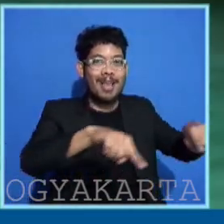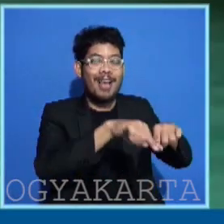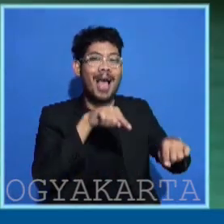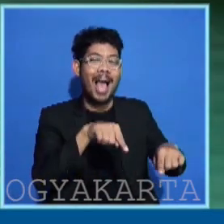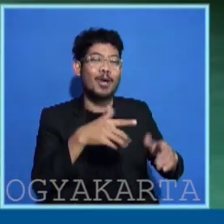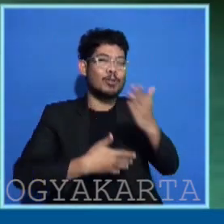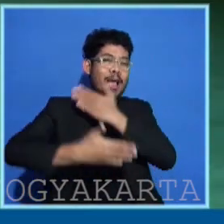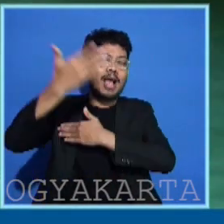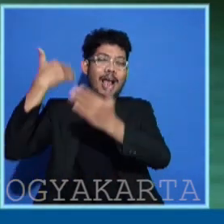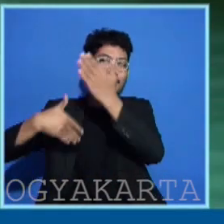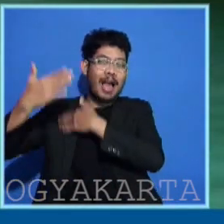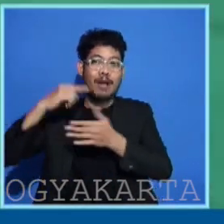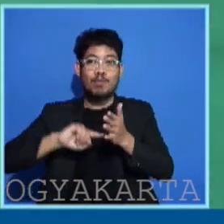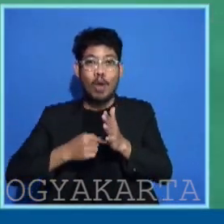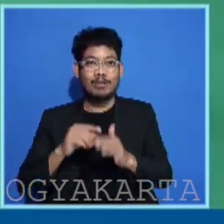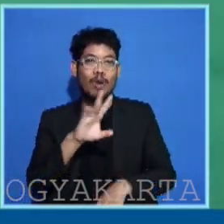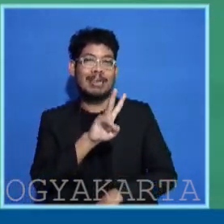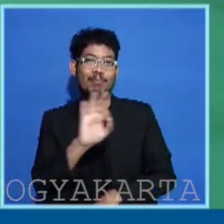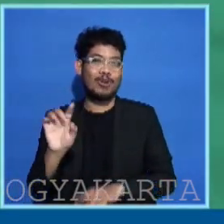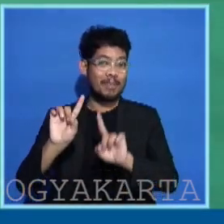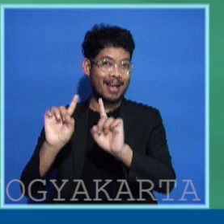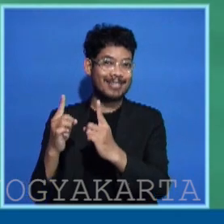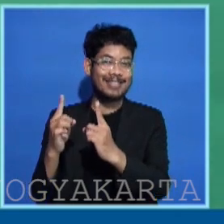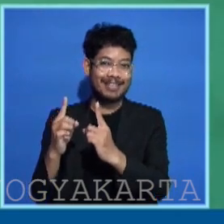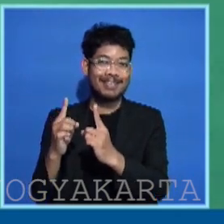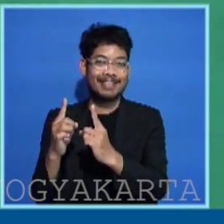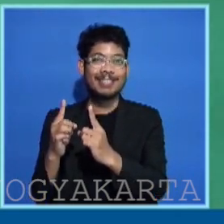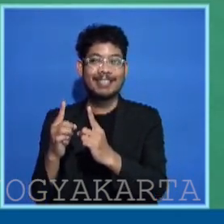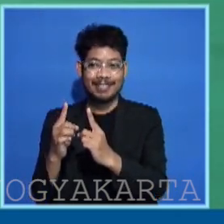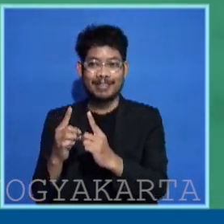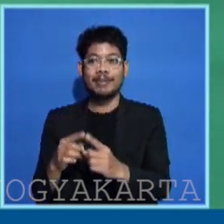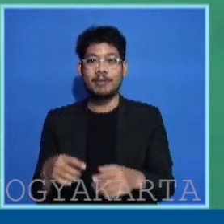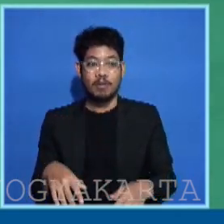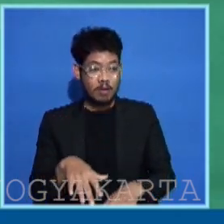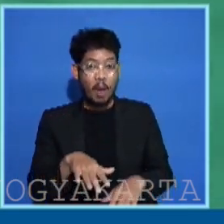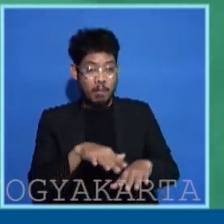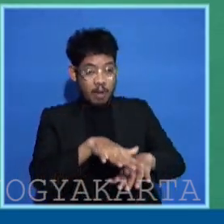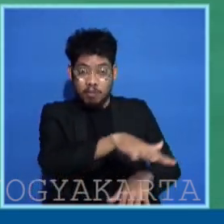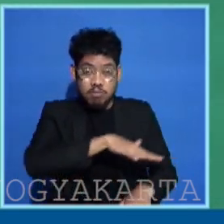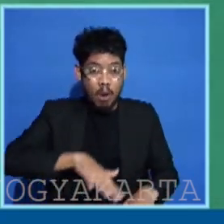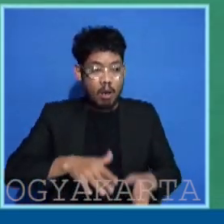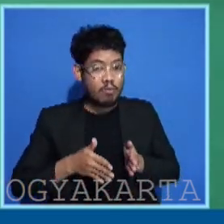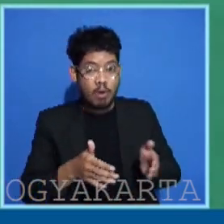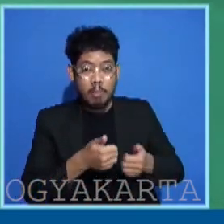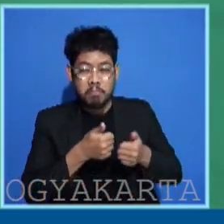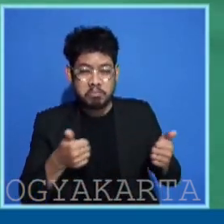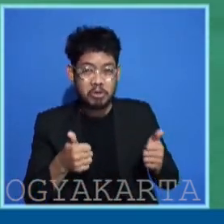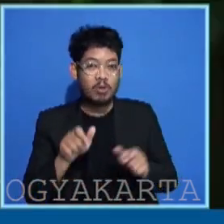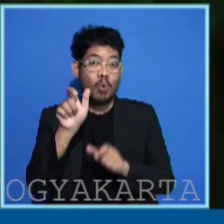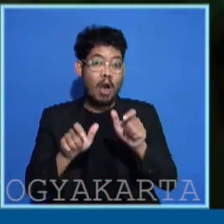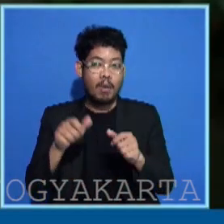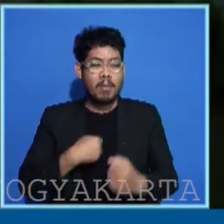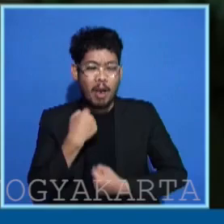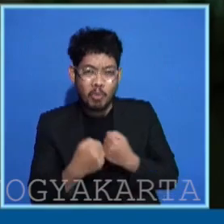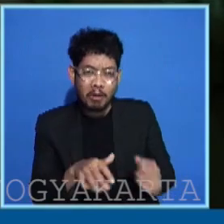menika kawitan rikala taun 2011 lumantar program reresik ilen-ilen ingkang katindakaken dening warga masyarakat.